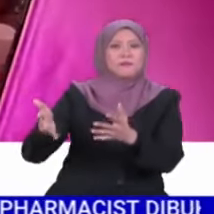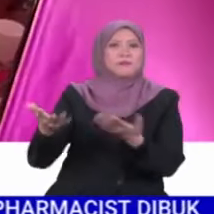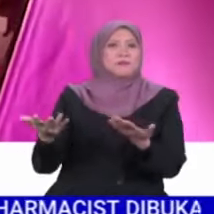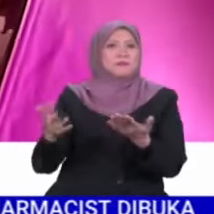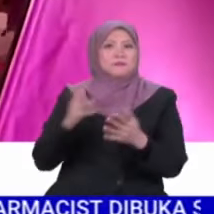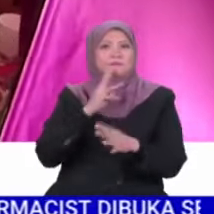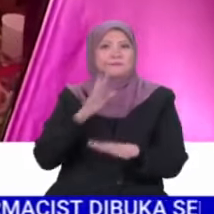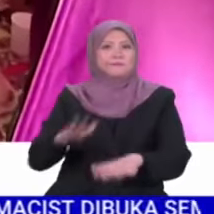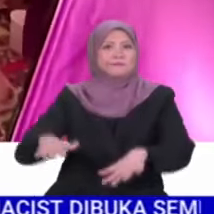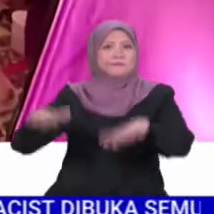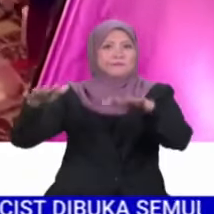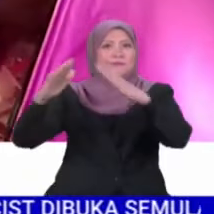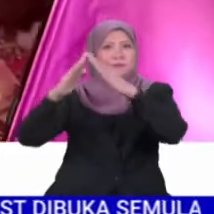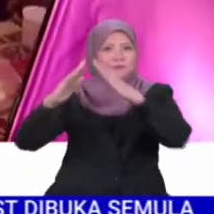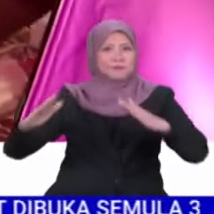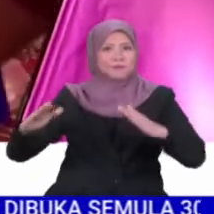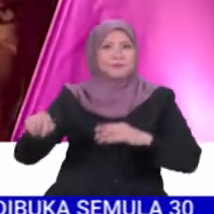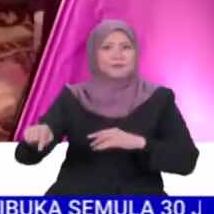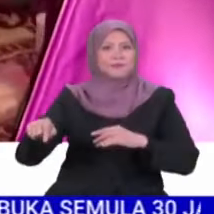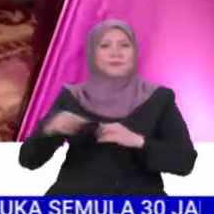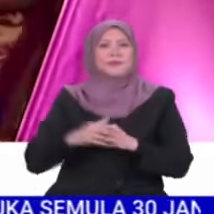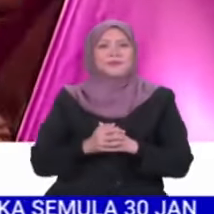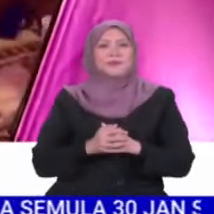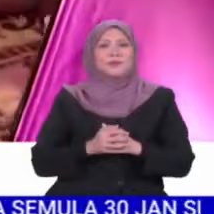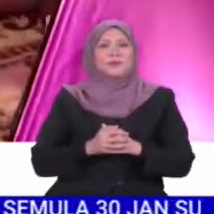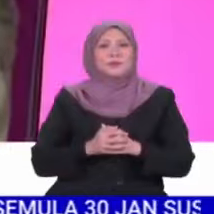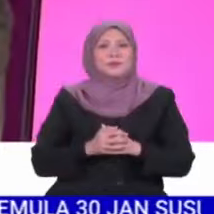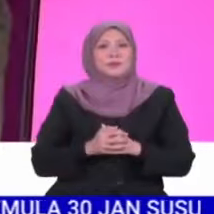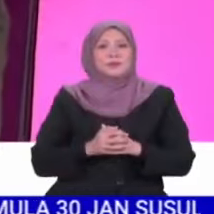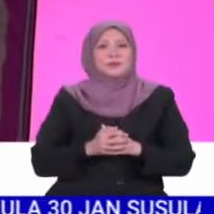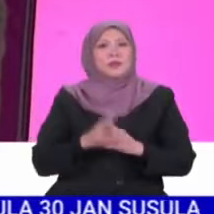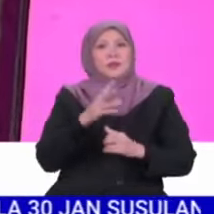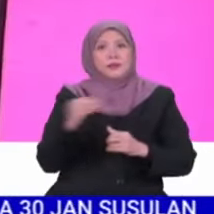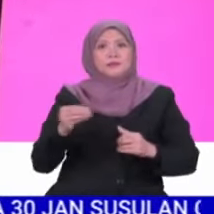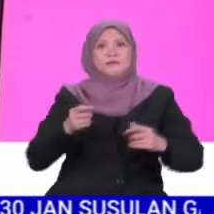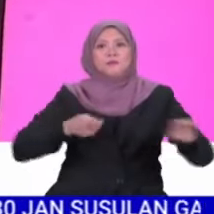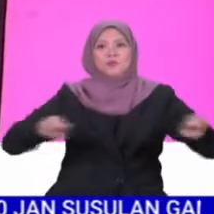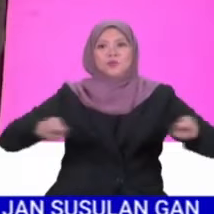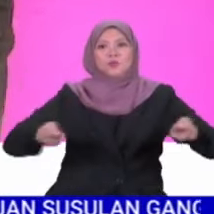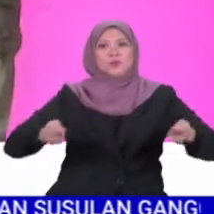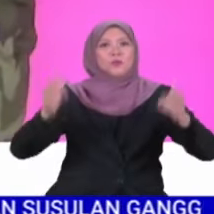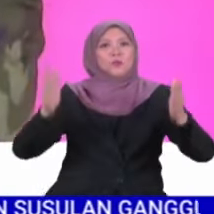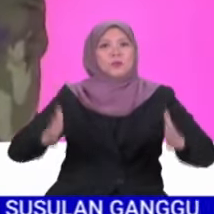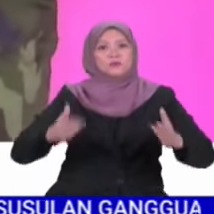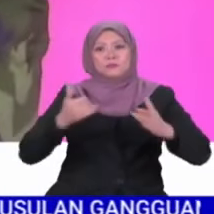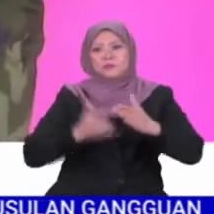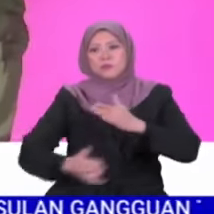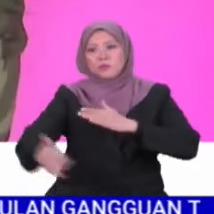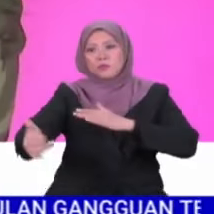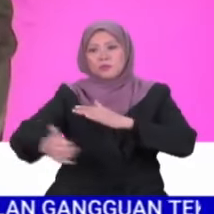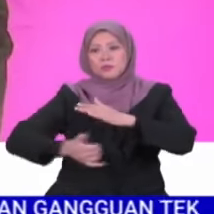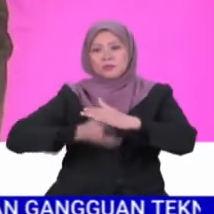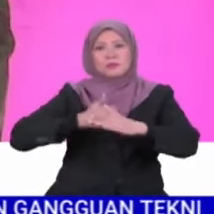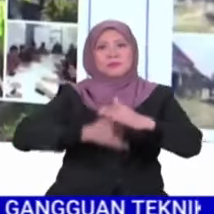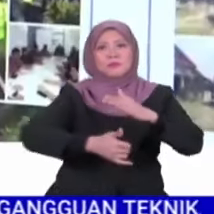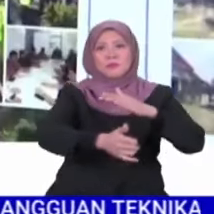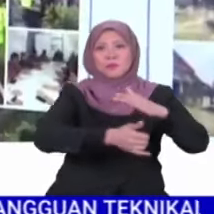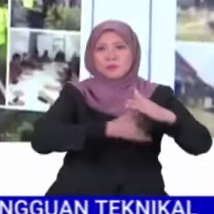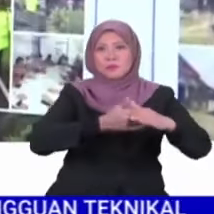banjir, di mana kawalan masuk ke kampung-kampung berkenaan dan juga